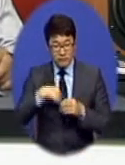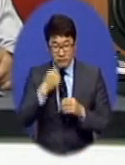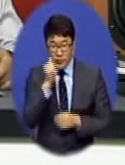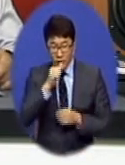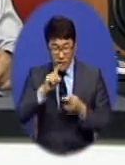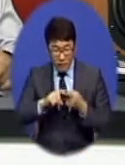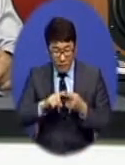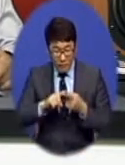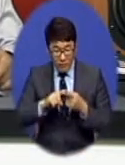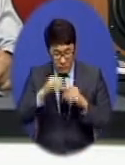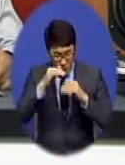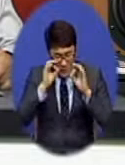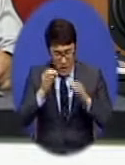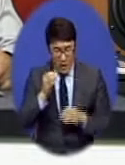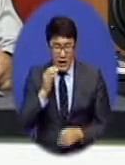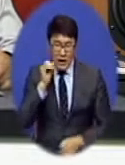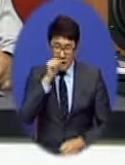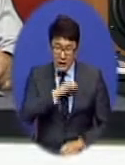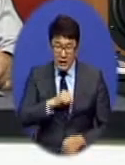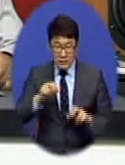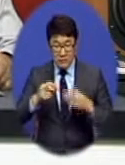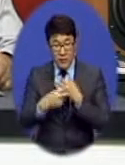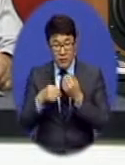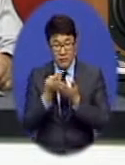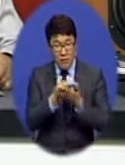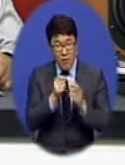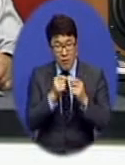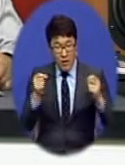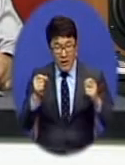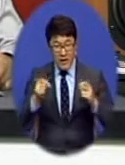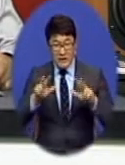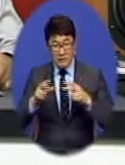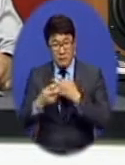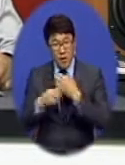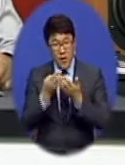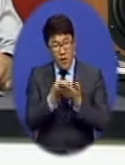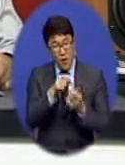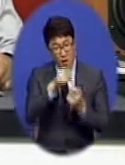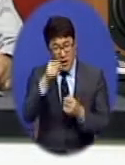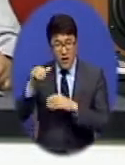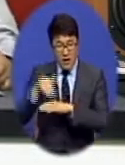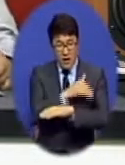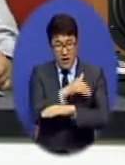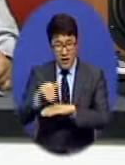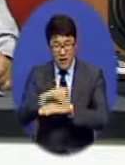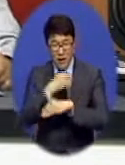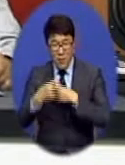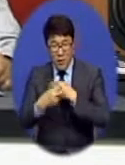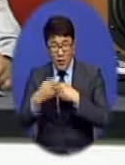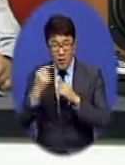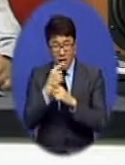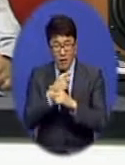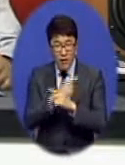보니까 병원에 오랫동안 입원을 하셨어요? 네. 지금도 병원에 입원해가지고 지금 쌀까타고 통근치료하고 있습니다. 아, 그러시군요. 아니,